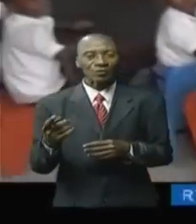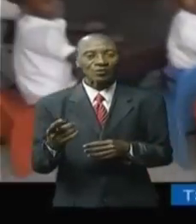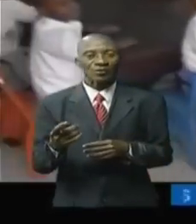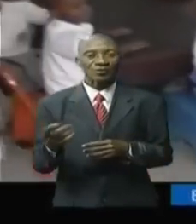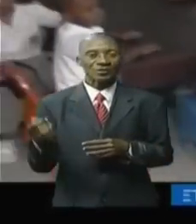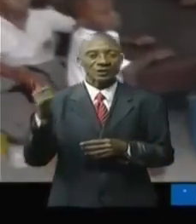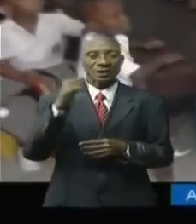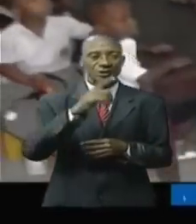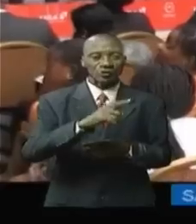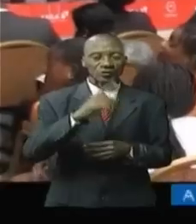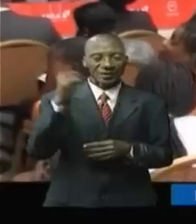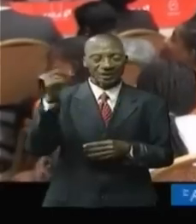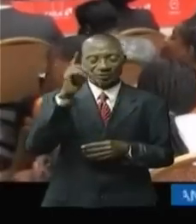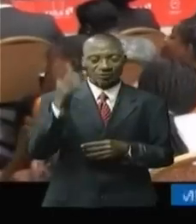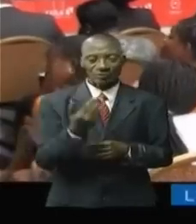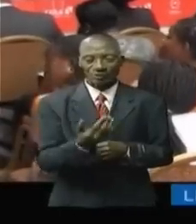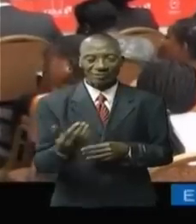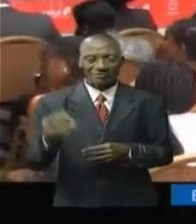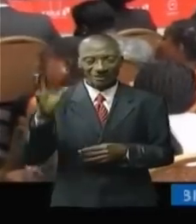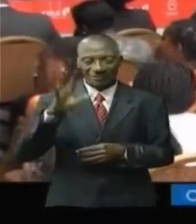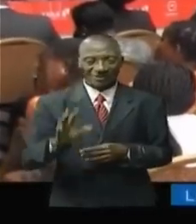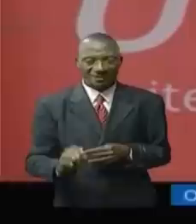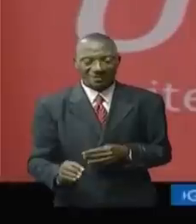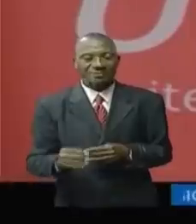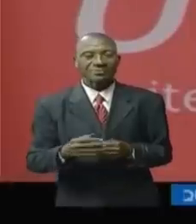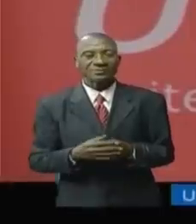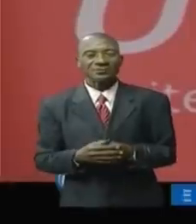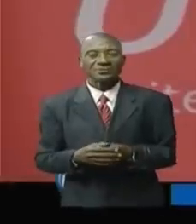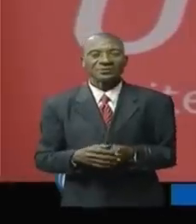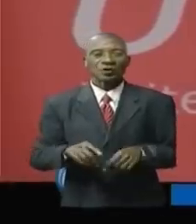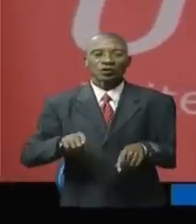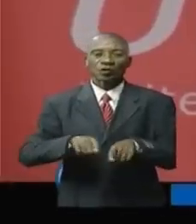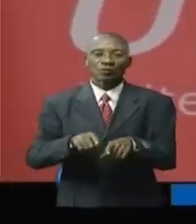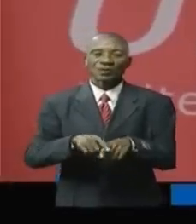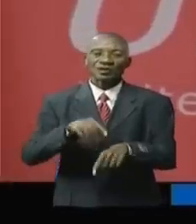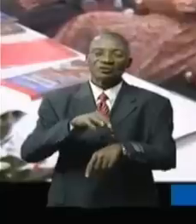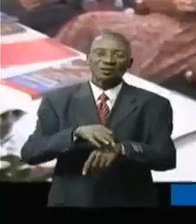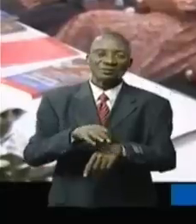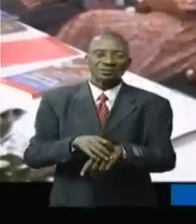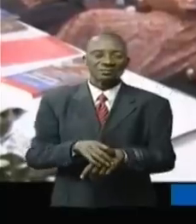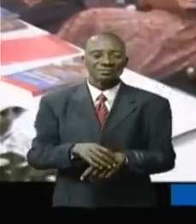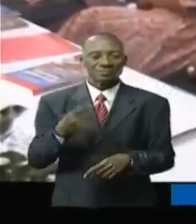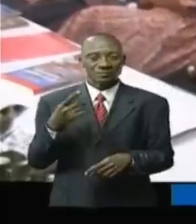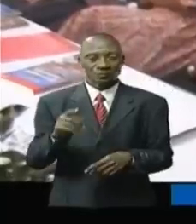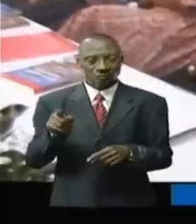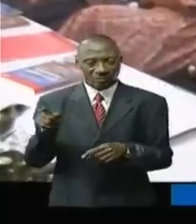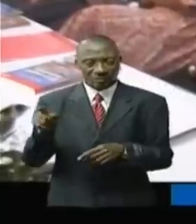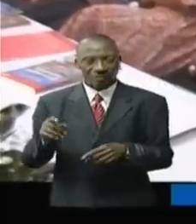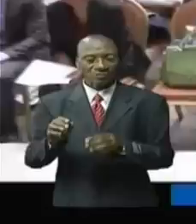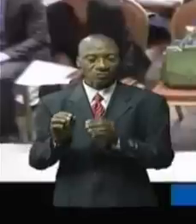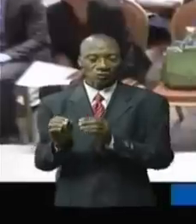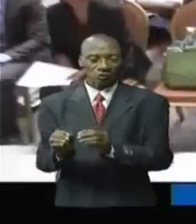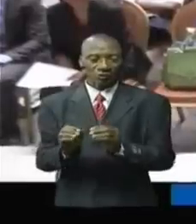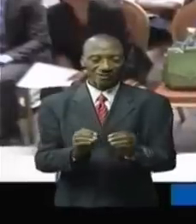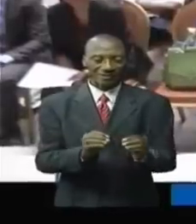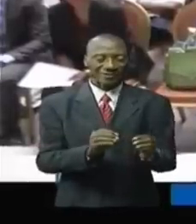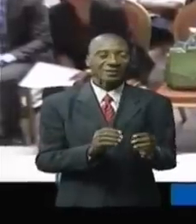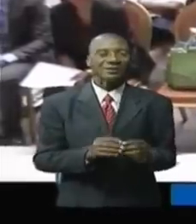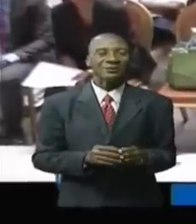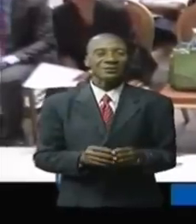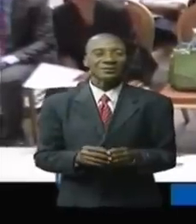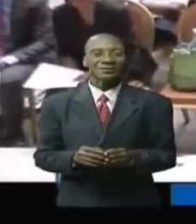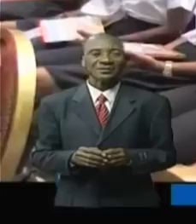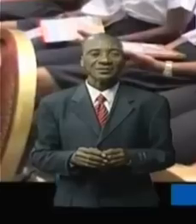l'enfant africain était une occasion pour United Bank of Africa, UBA, d'organiser dans la semaine une série de Read Africa